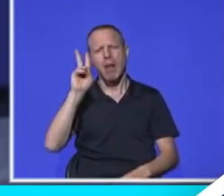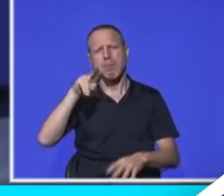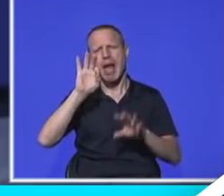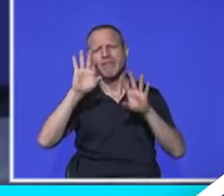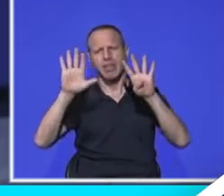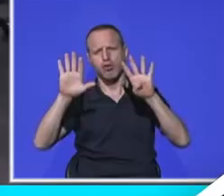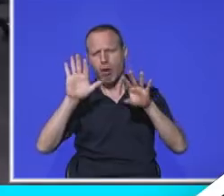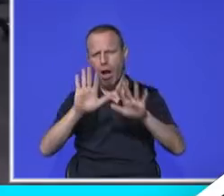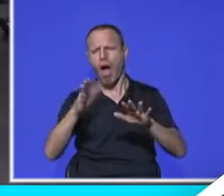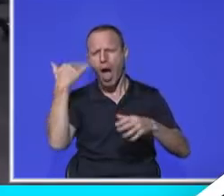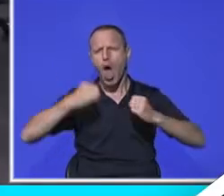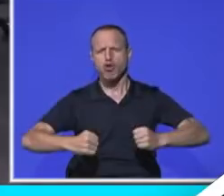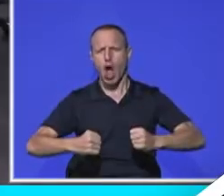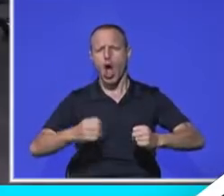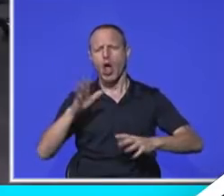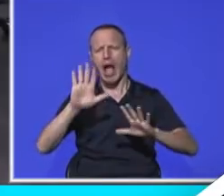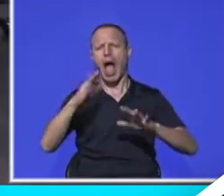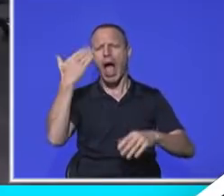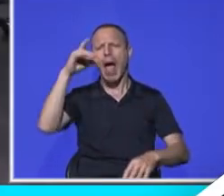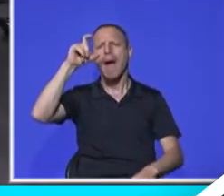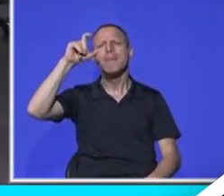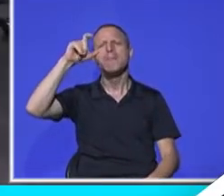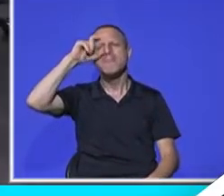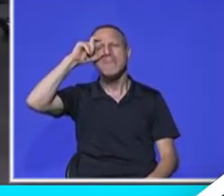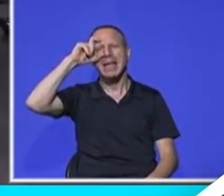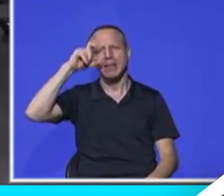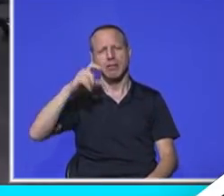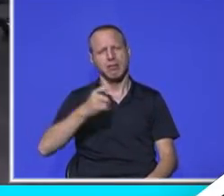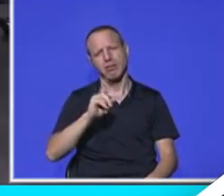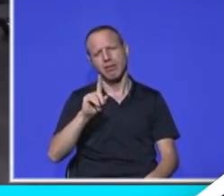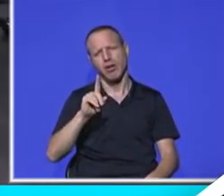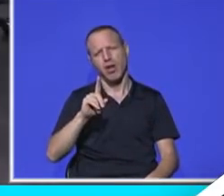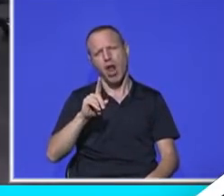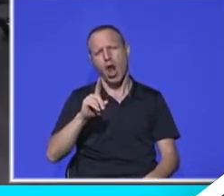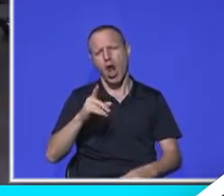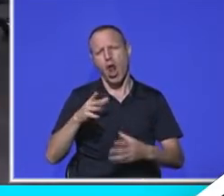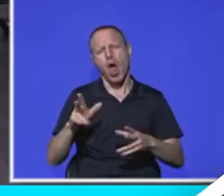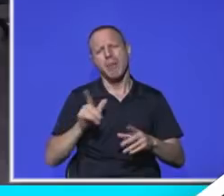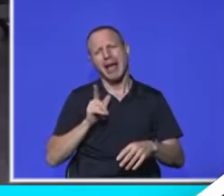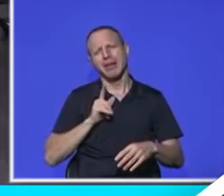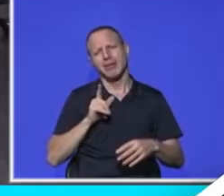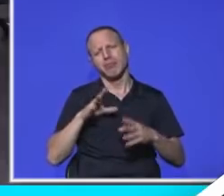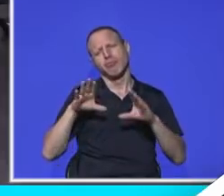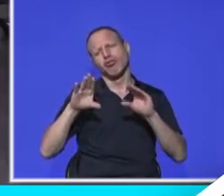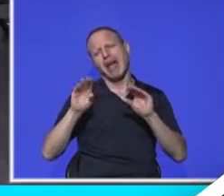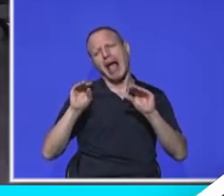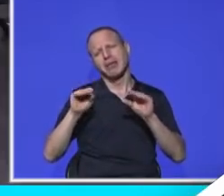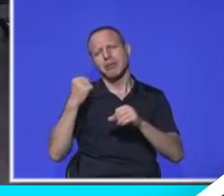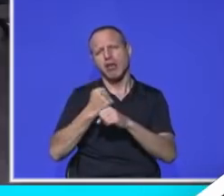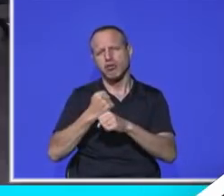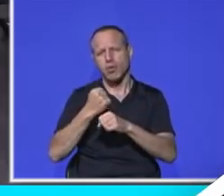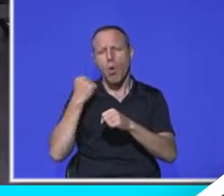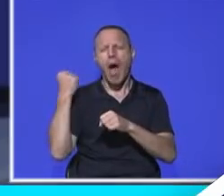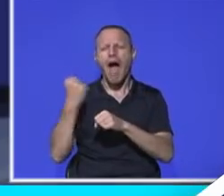היה שרון בזמנו, כזה היה בגין בזמנו. הם לא מעריכים כאלה רכיחות שמחכים שמישהו אחר יעשה להם את העבודה ויחסל את המנהיג